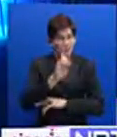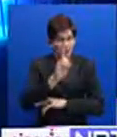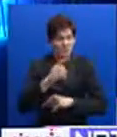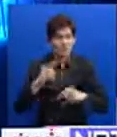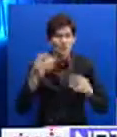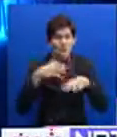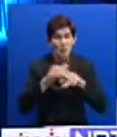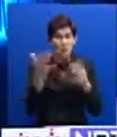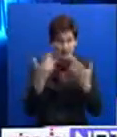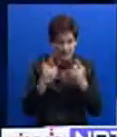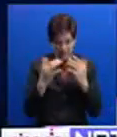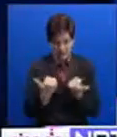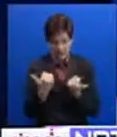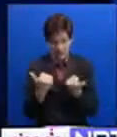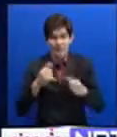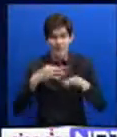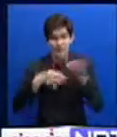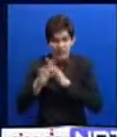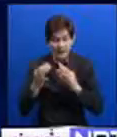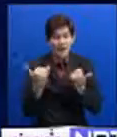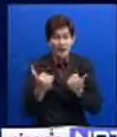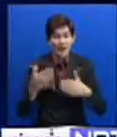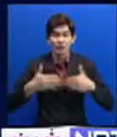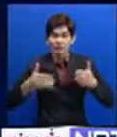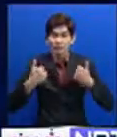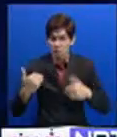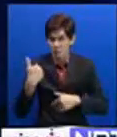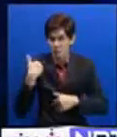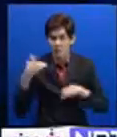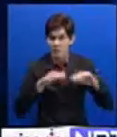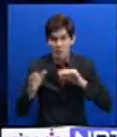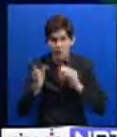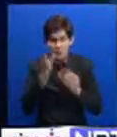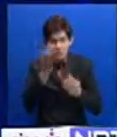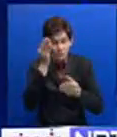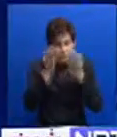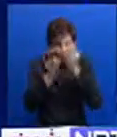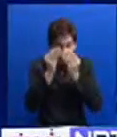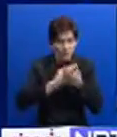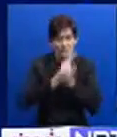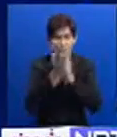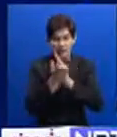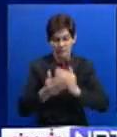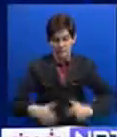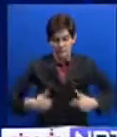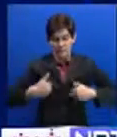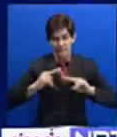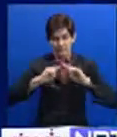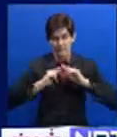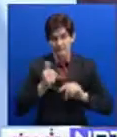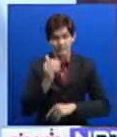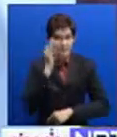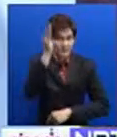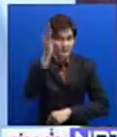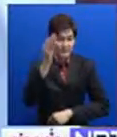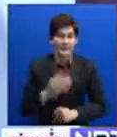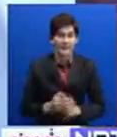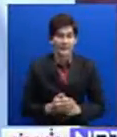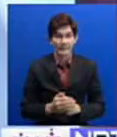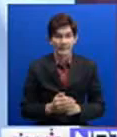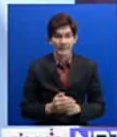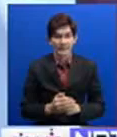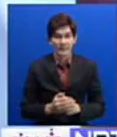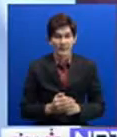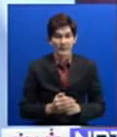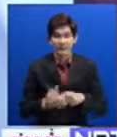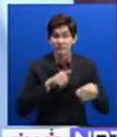วานนี้ต่างก็สนุกสนานกับกิจกรรมแนงงานพร้อมจะนำความรู้ไปปรับใช้ในชีวิตประจำวันต่อไปส่วน